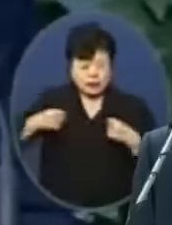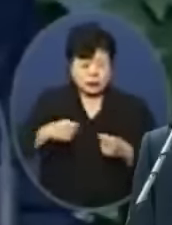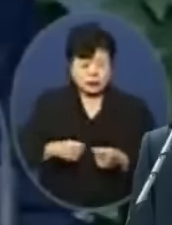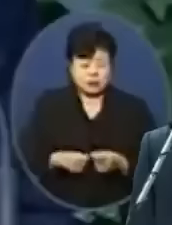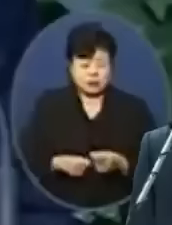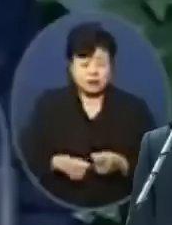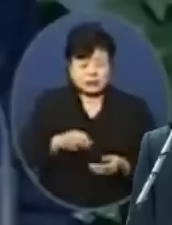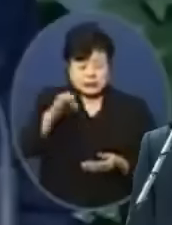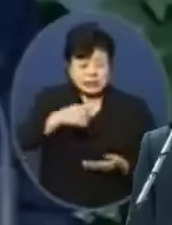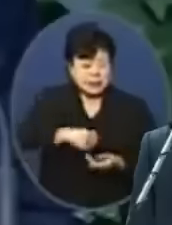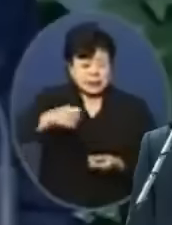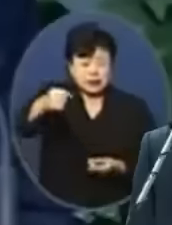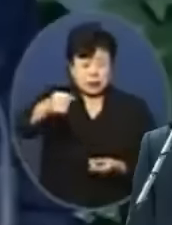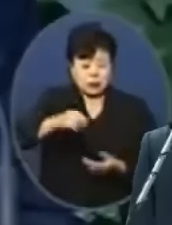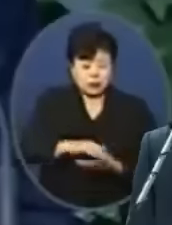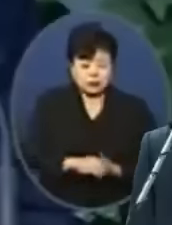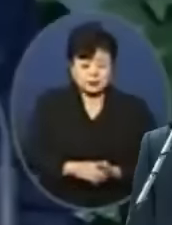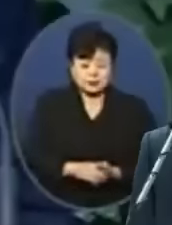재산 다 뺏기고